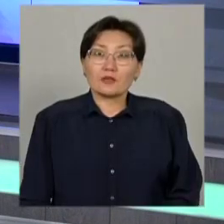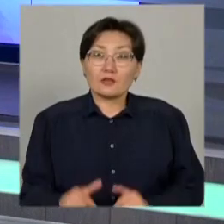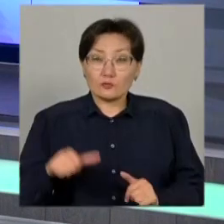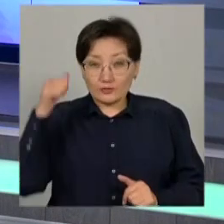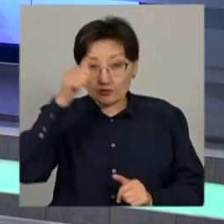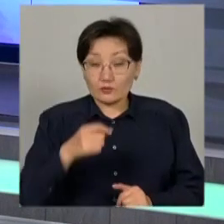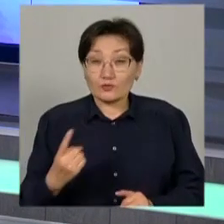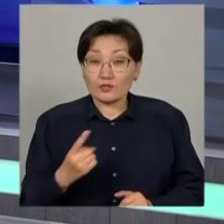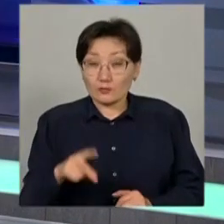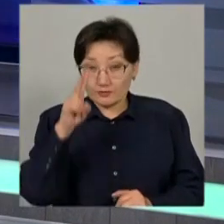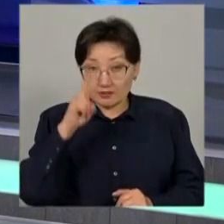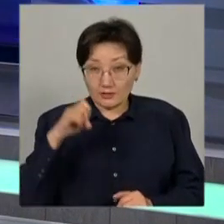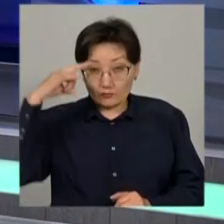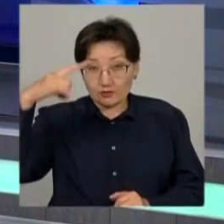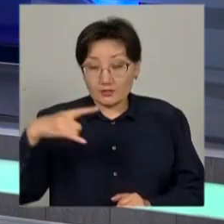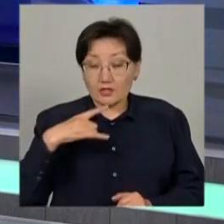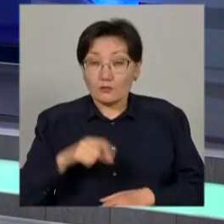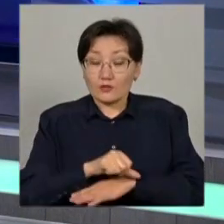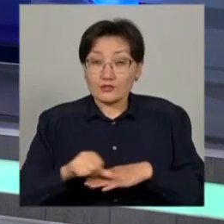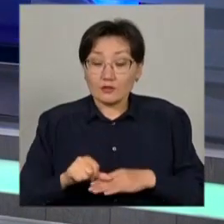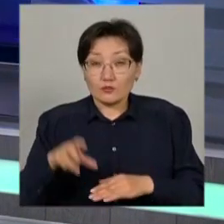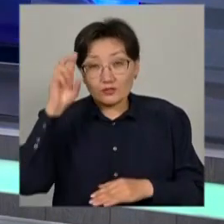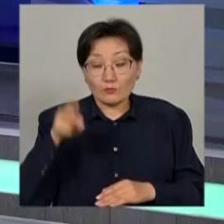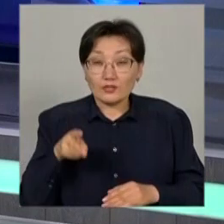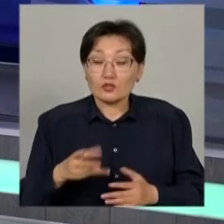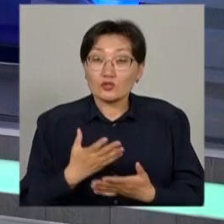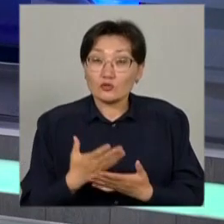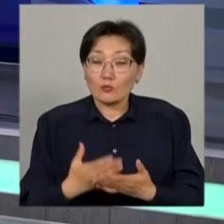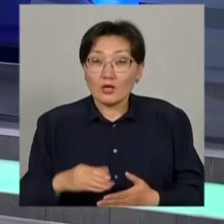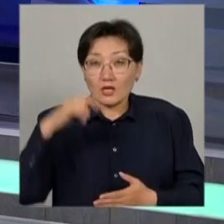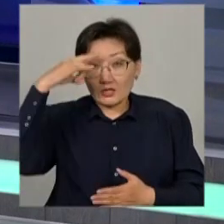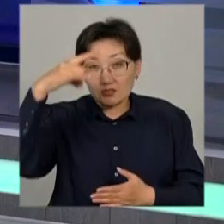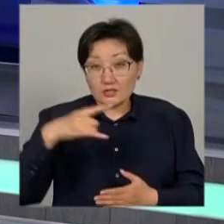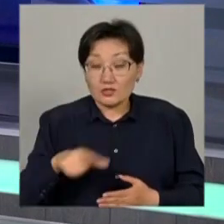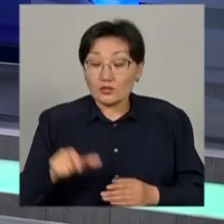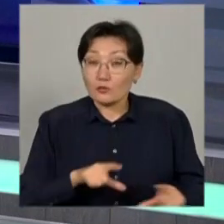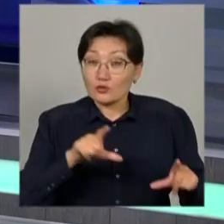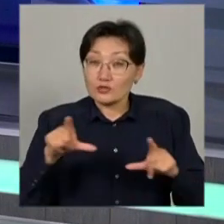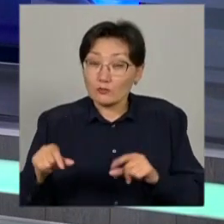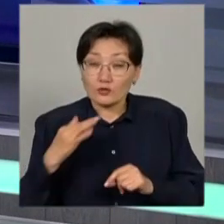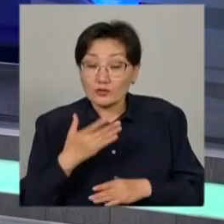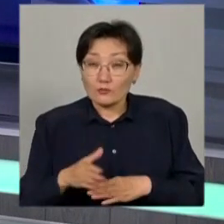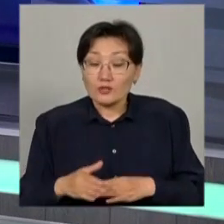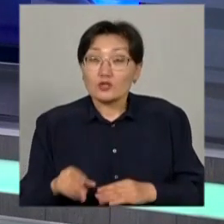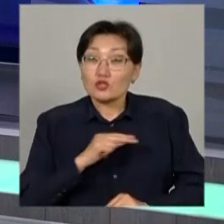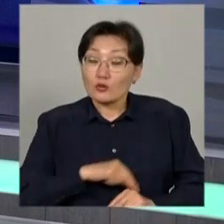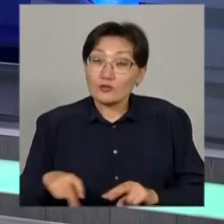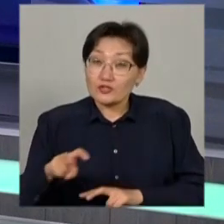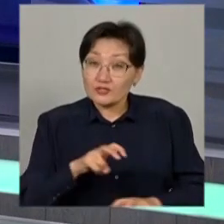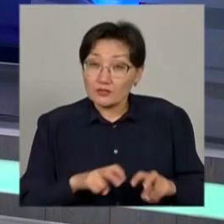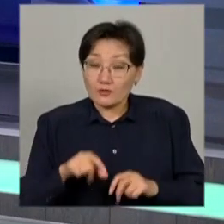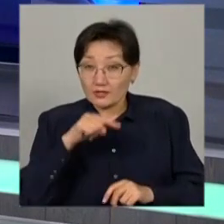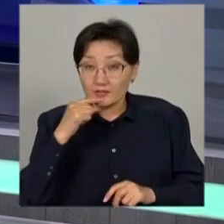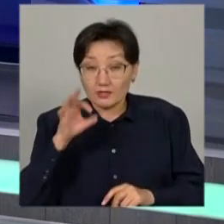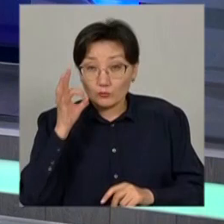Биылдың алғашқы екі айында Қазақстаннан сыртқа 2000-ға жуық отандасымыз қоныс аударған. Олардың дені екі қолға бір күрек іздеп